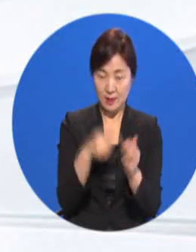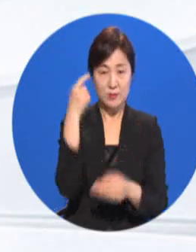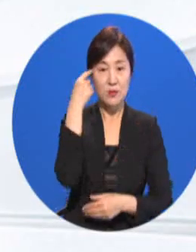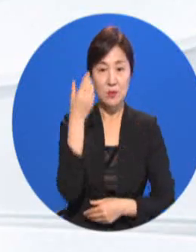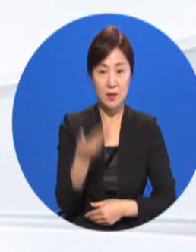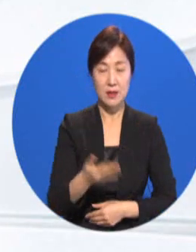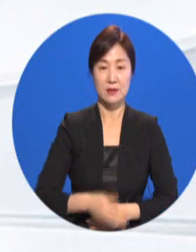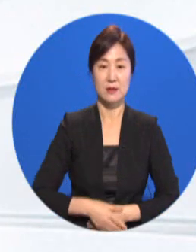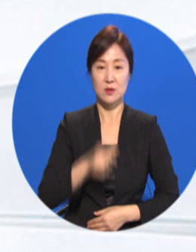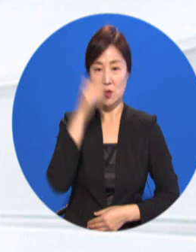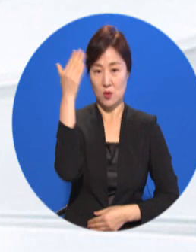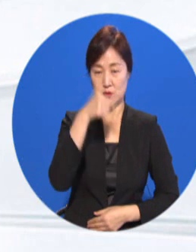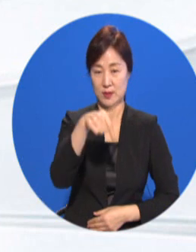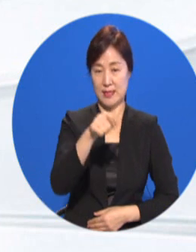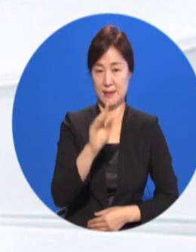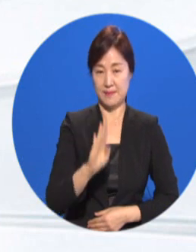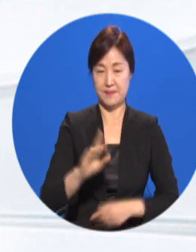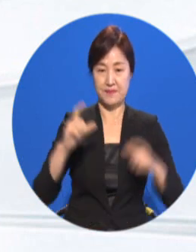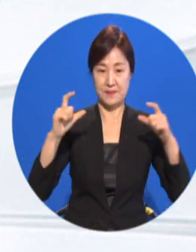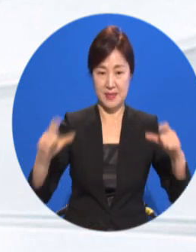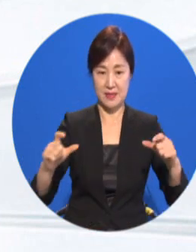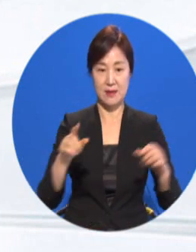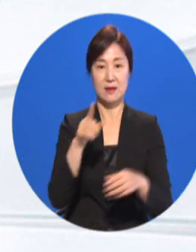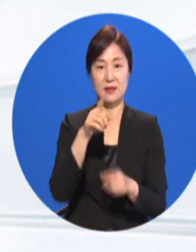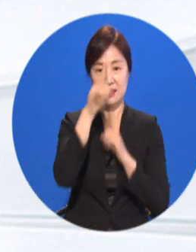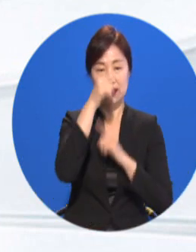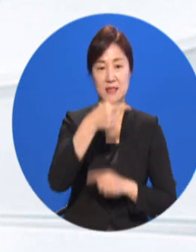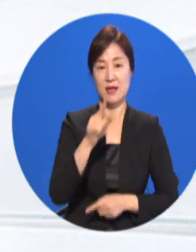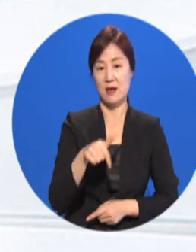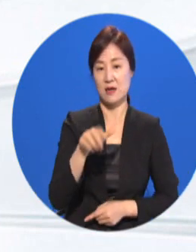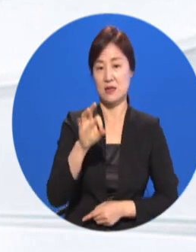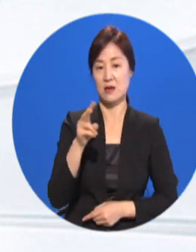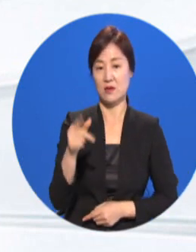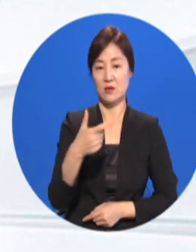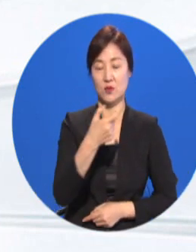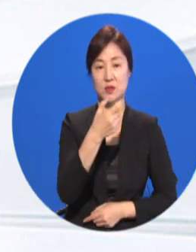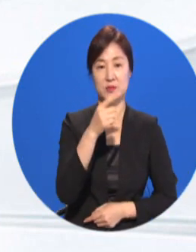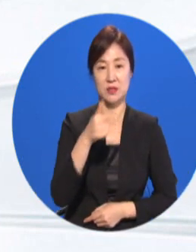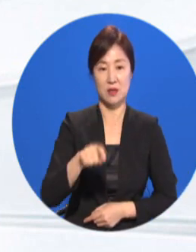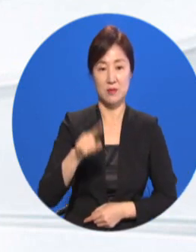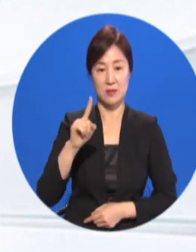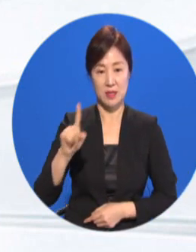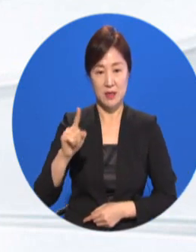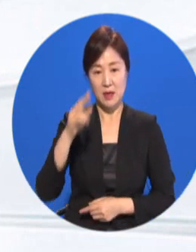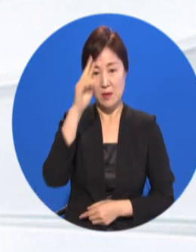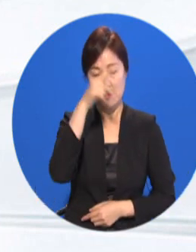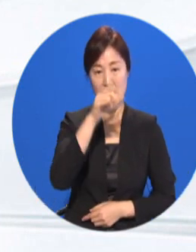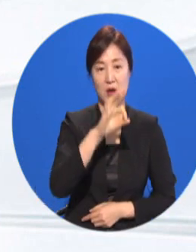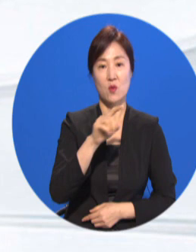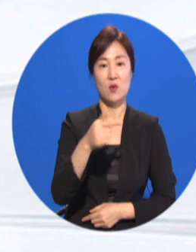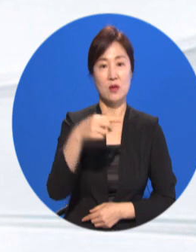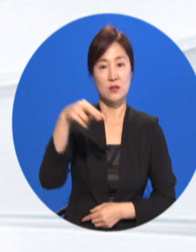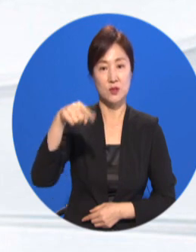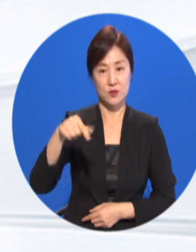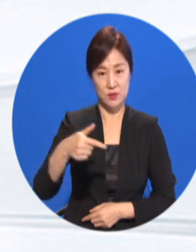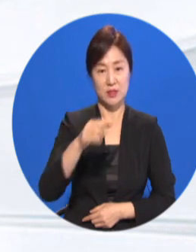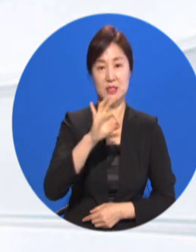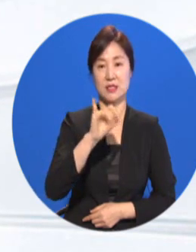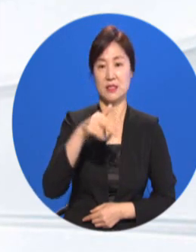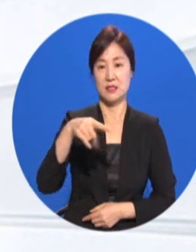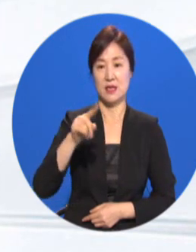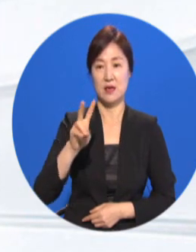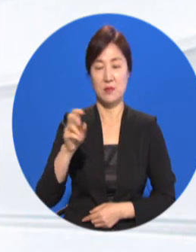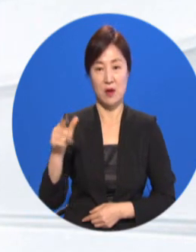여수 갑 선거구에 선 이낙연 60.1% 에 이어 박원순 이재명 된 현직 기자재 장들이 뒤를 이었습니다